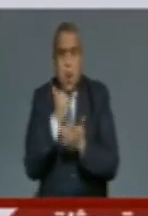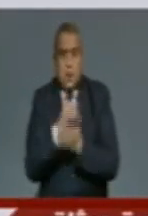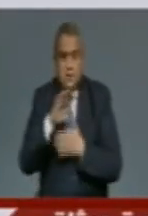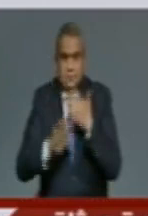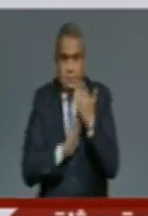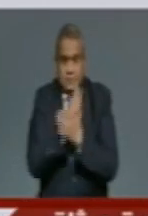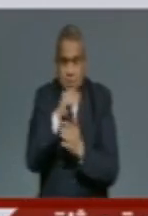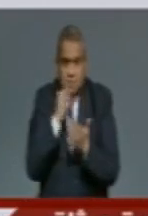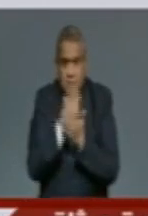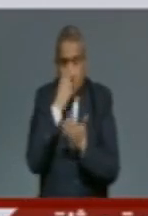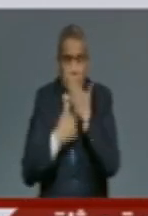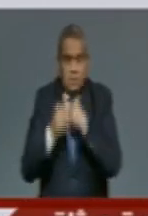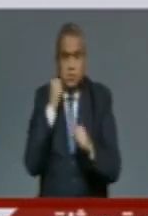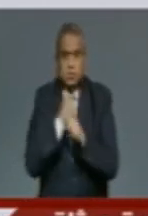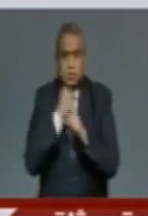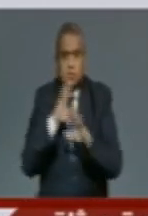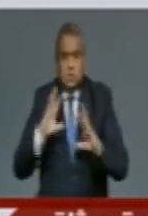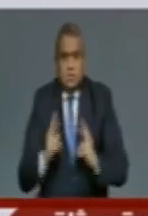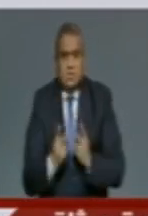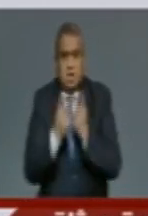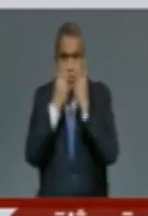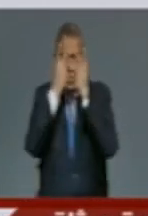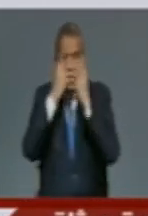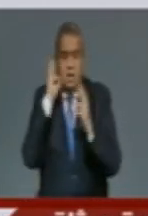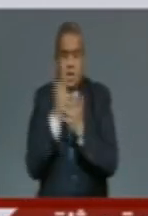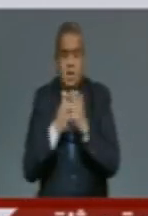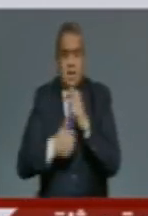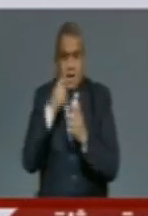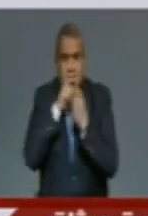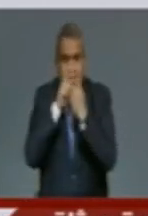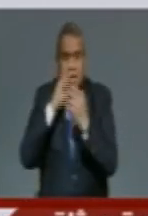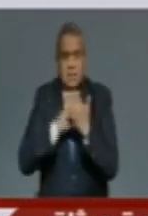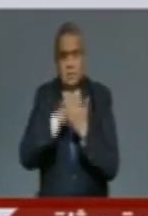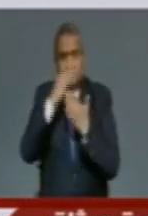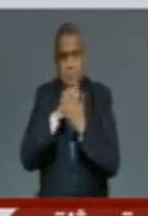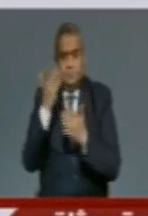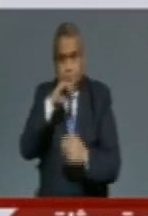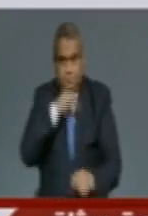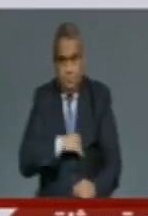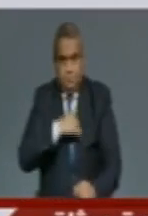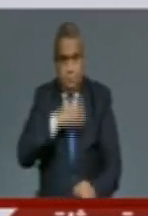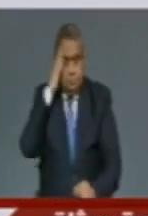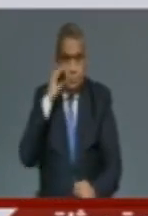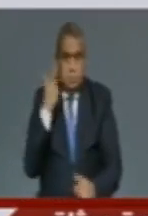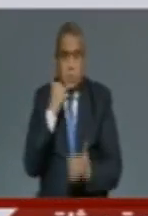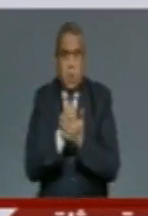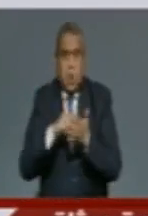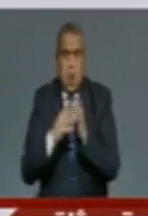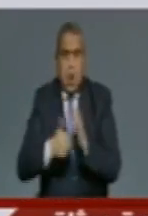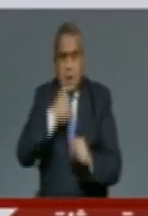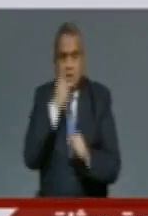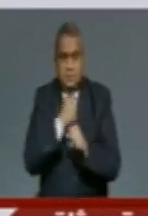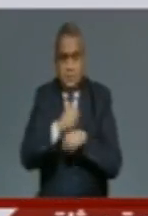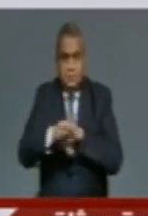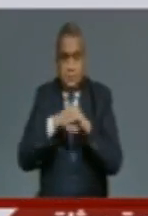احنا نتحرك في تطويره عشان يجابه هذه التحديات. ونقدر ان هناك حاجة لتبني منظور شامل